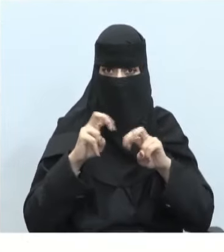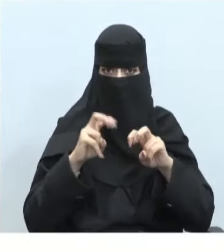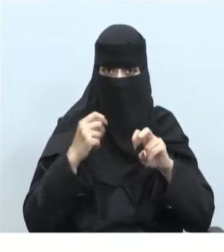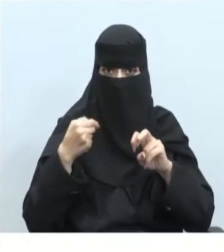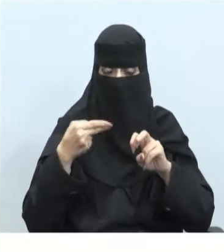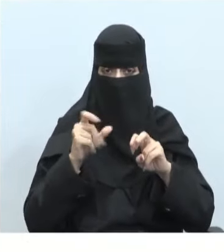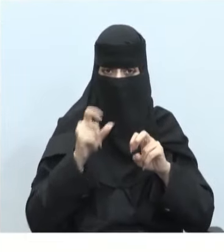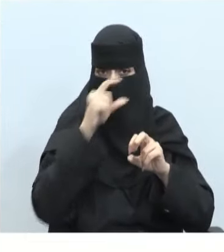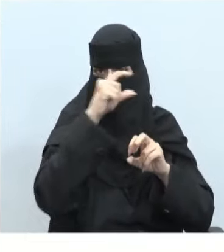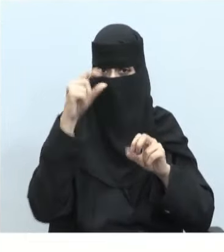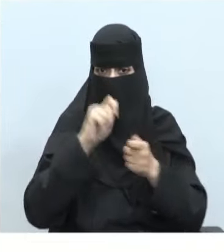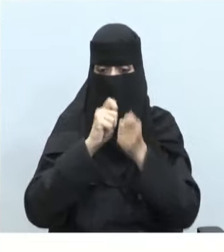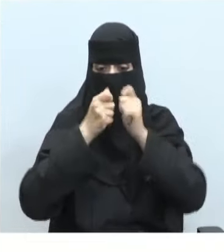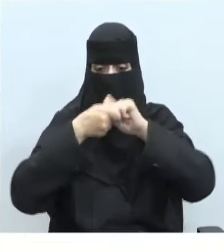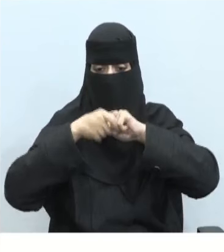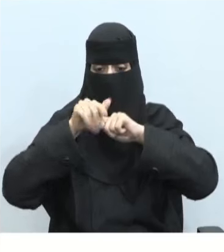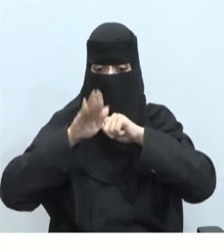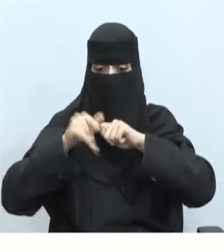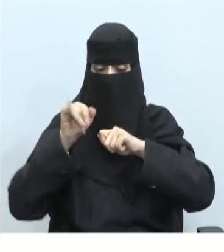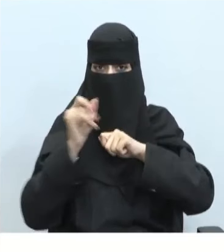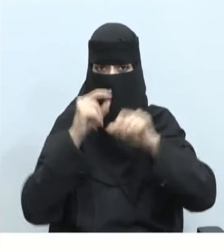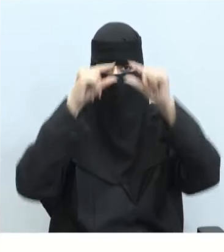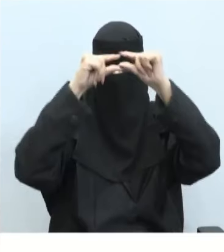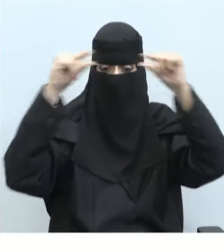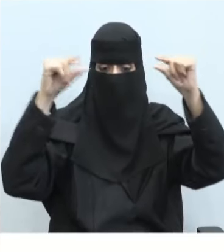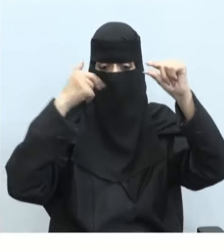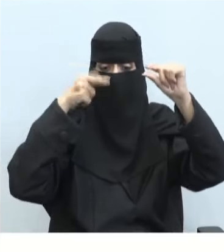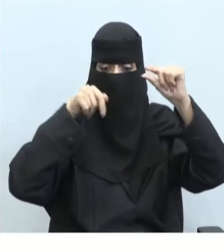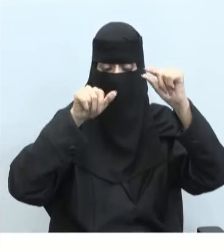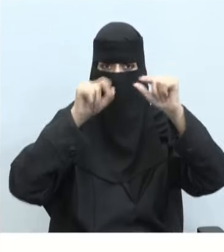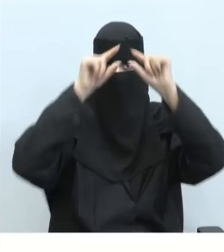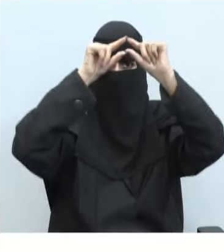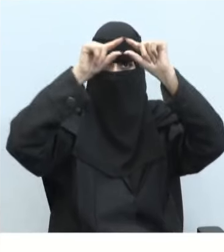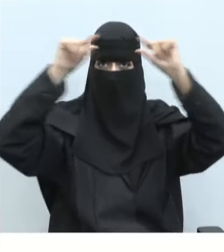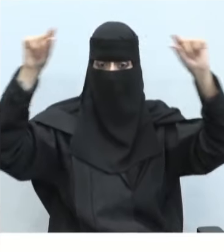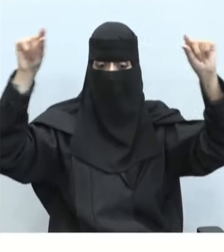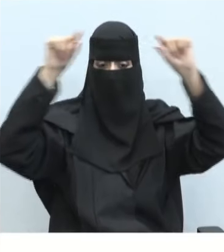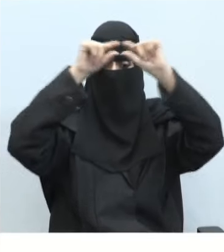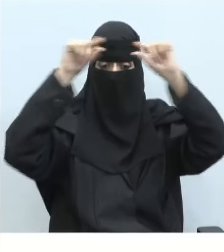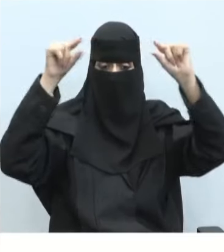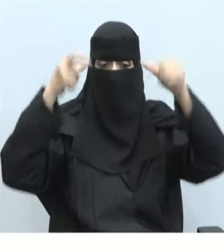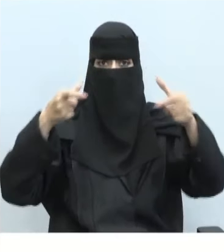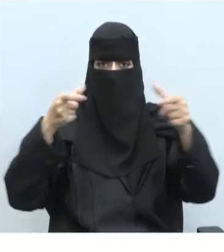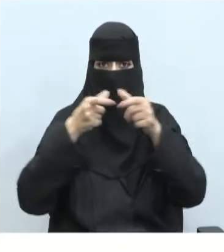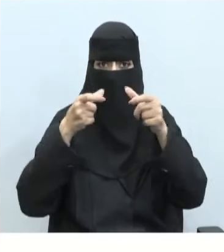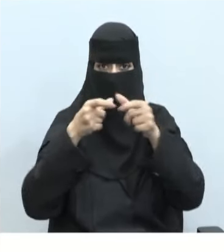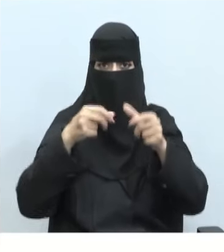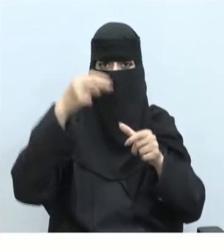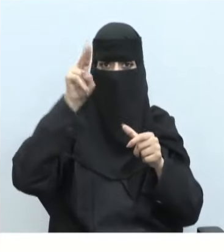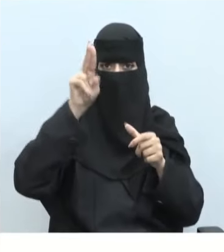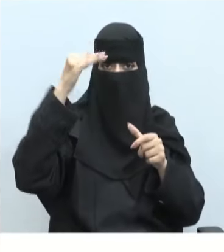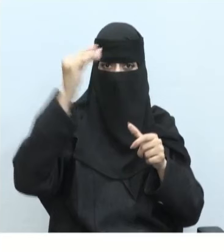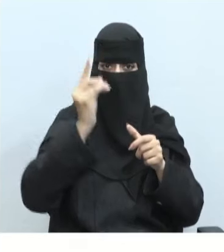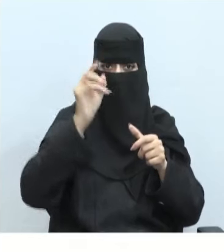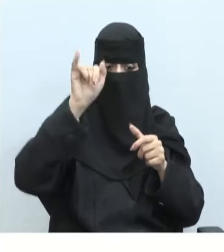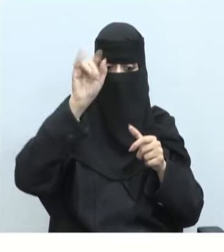للبحث عن كلمه واستبدالها من علامه التبويب الشريط الرئيسي وفي مجموعه